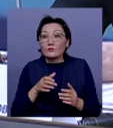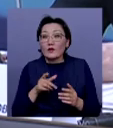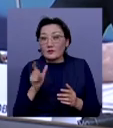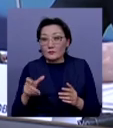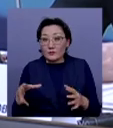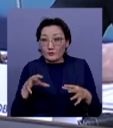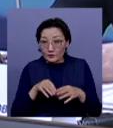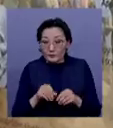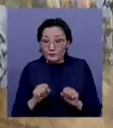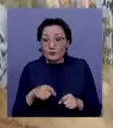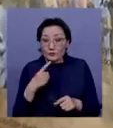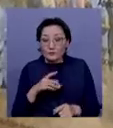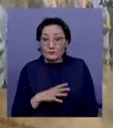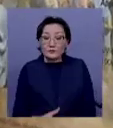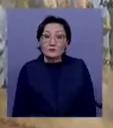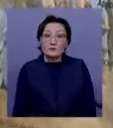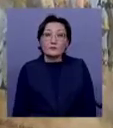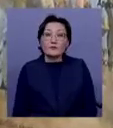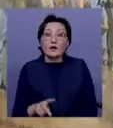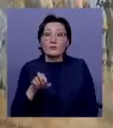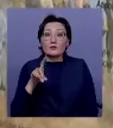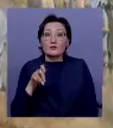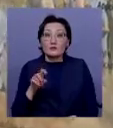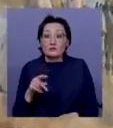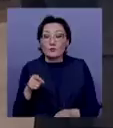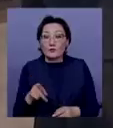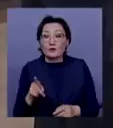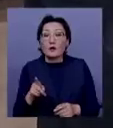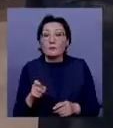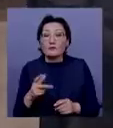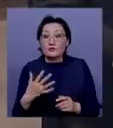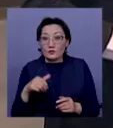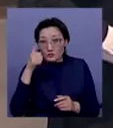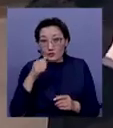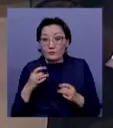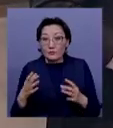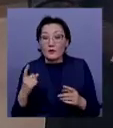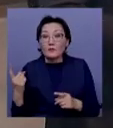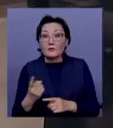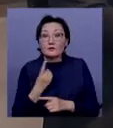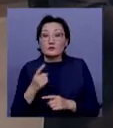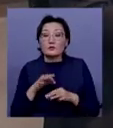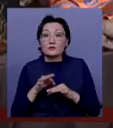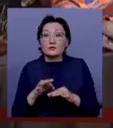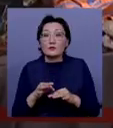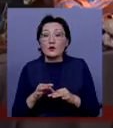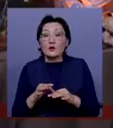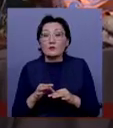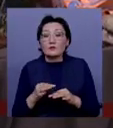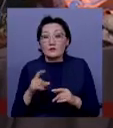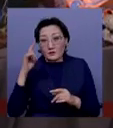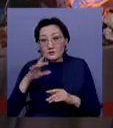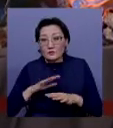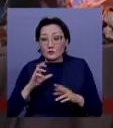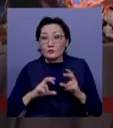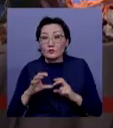деуге әбден болады. Абу Насыр Әл-Фарабидің 1150 жылдық мерейтойын алғашқылар қатарында атап өту мәртебесіне Қазақ